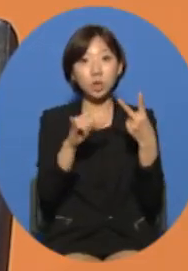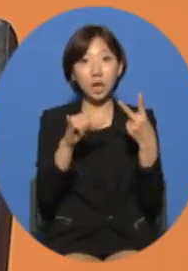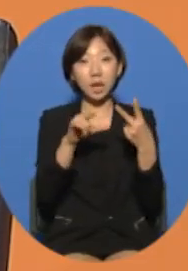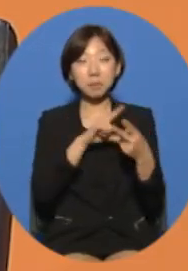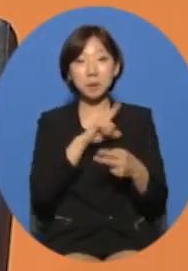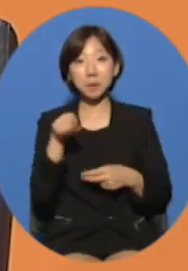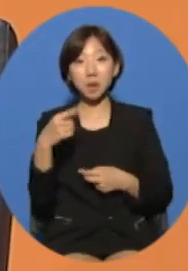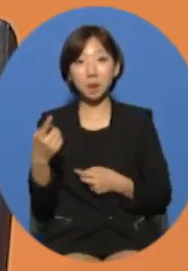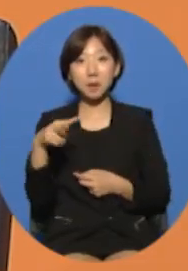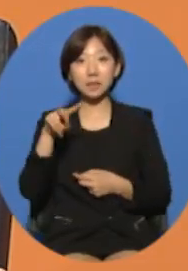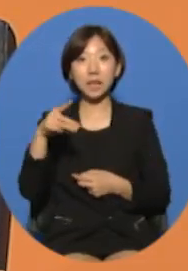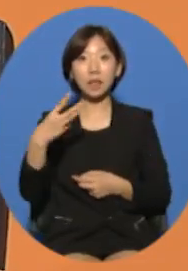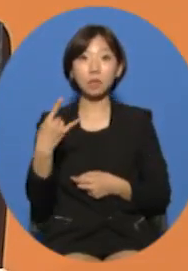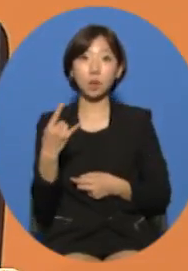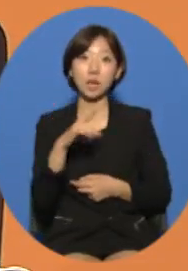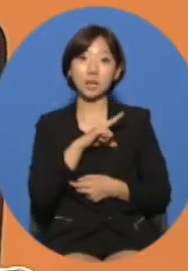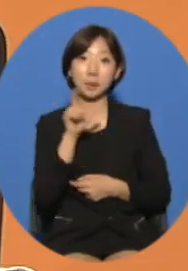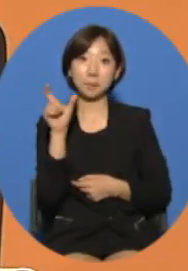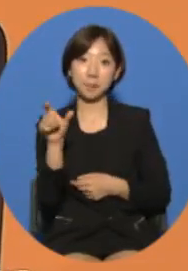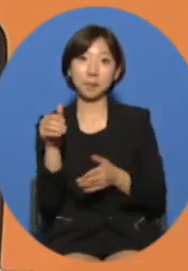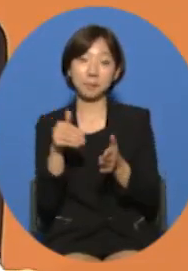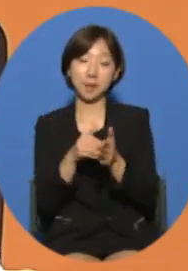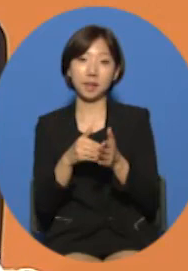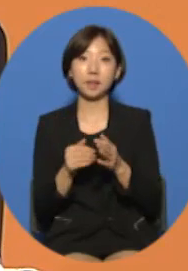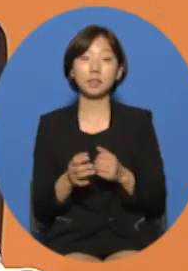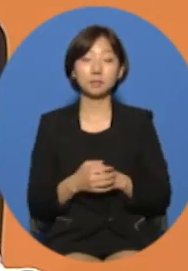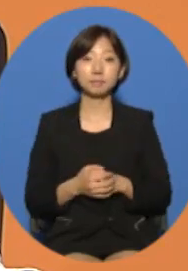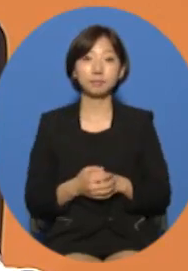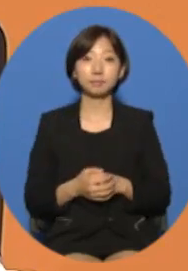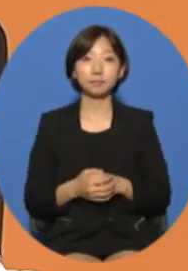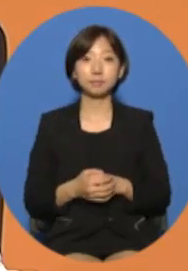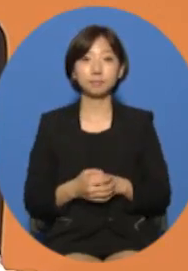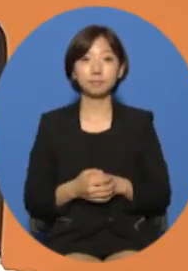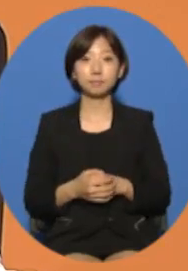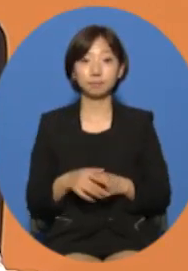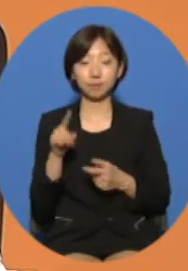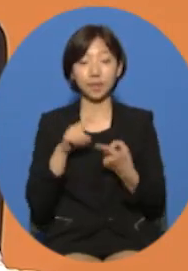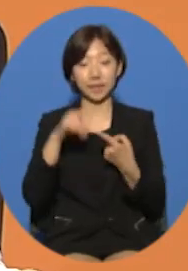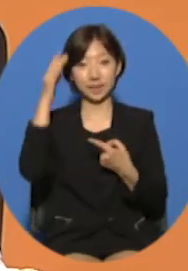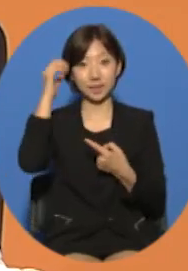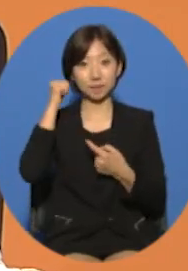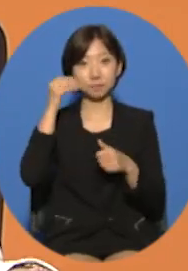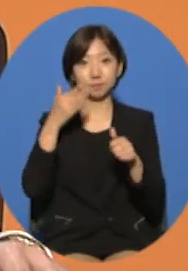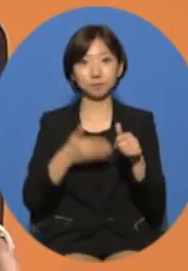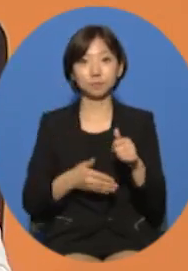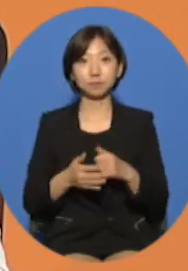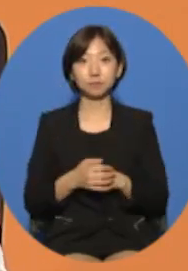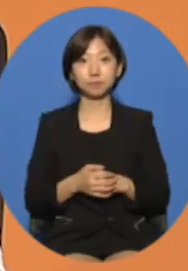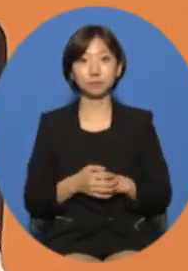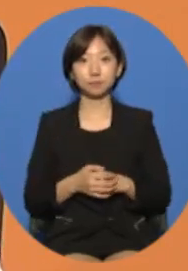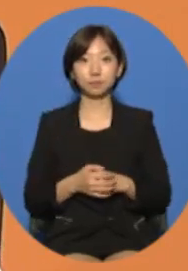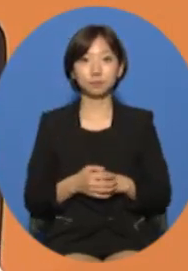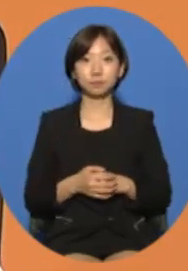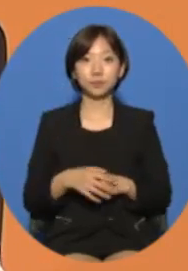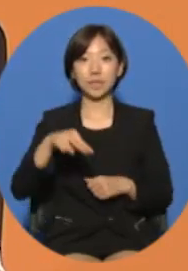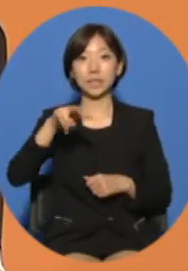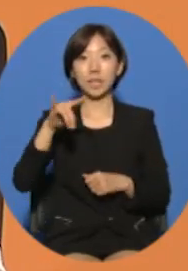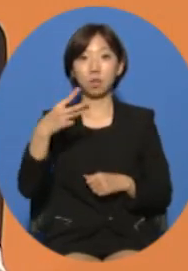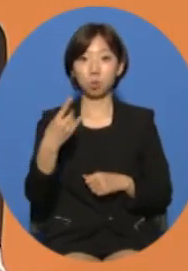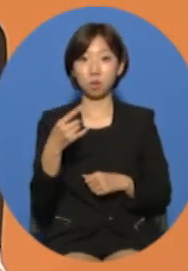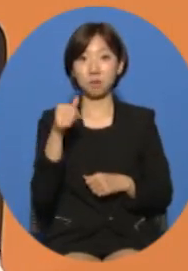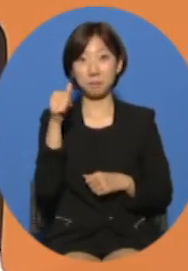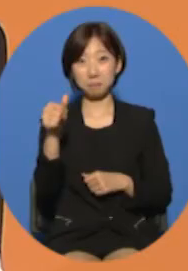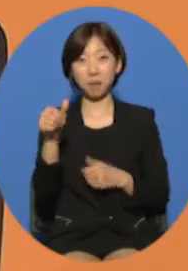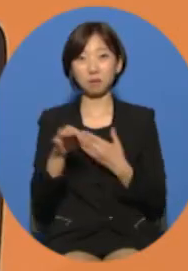사퇴라고 투표용지에 기록이 돼 있죠? 기표란에 표시돼 있어요. 기표란에. 기표란에. 네, 그거 참고하셔야 되겠죠. 예예. 예. 알겠습니다. 예, 사퇴 분한테 찍으면 무효표를